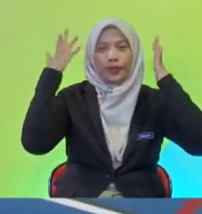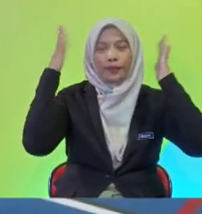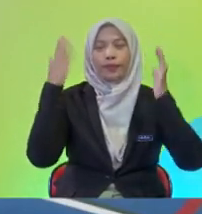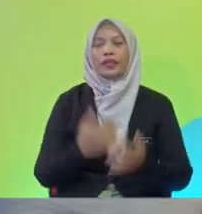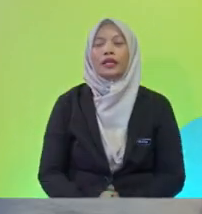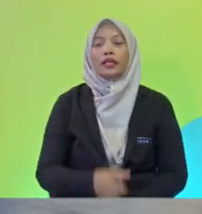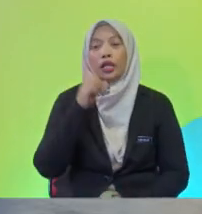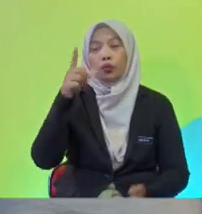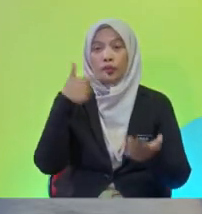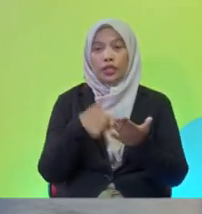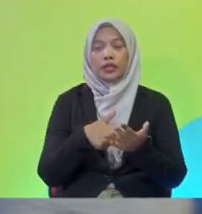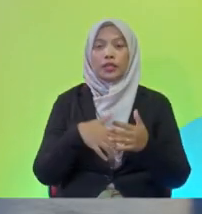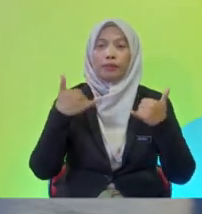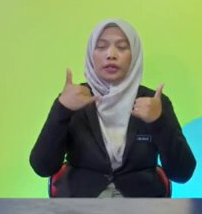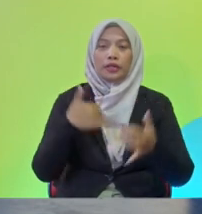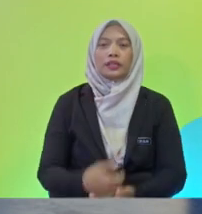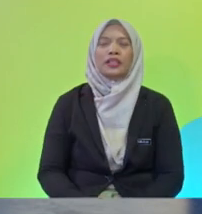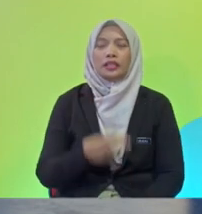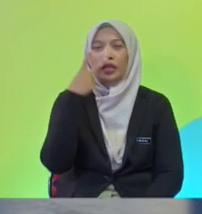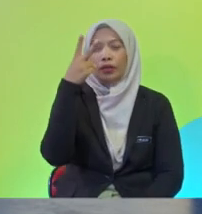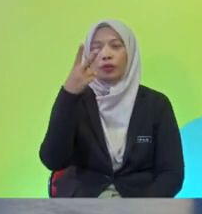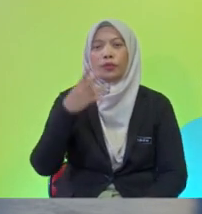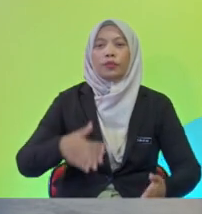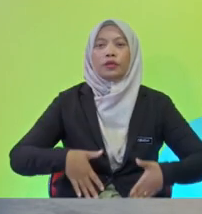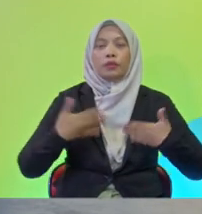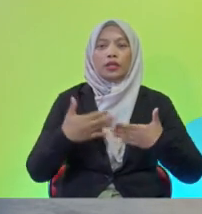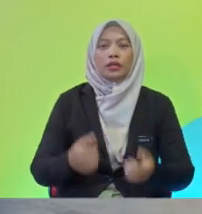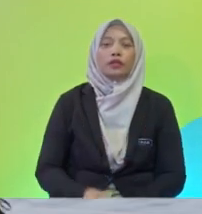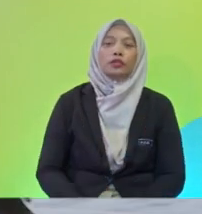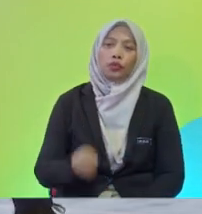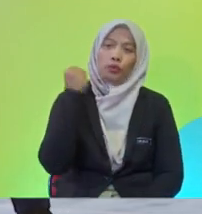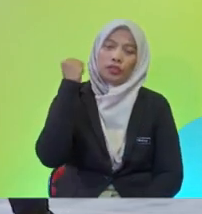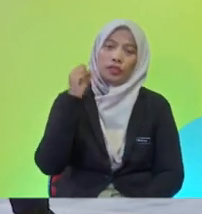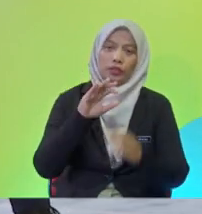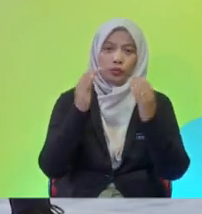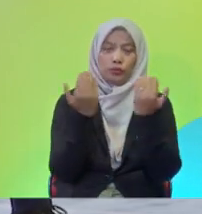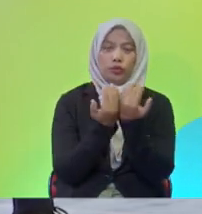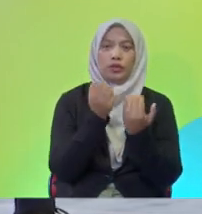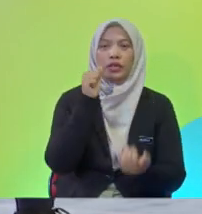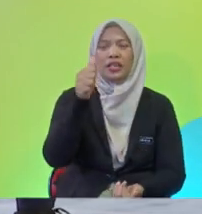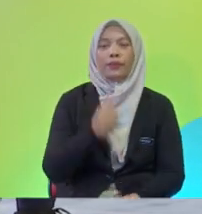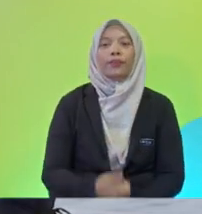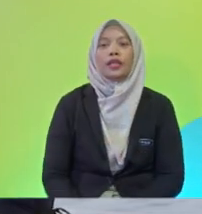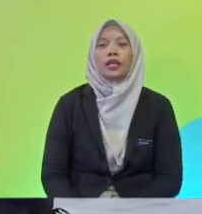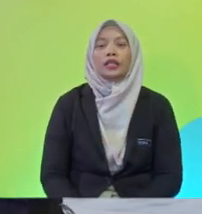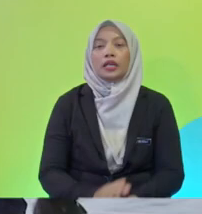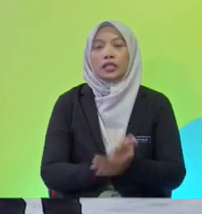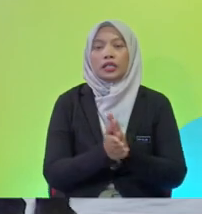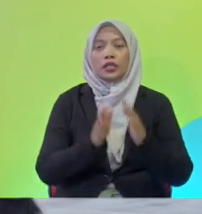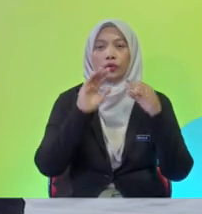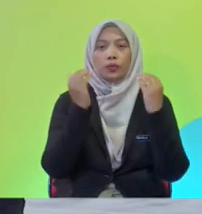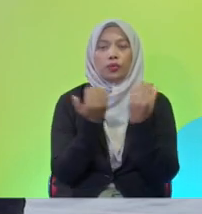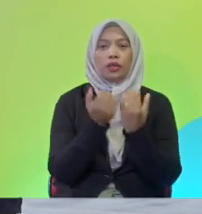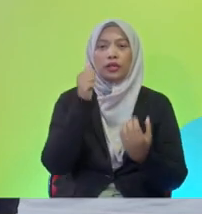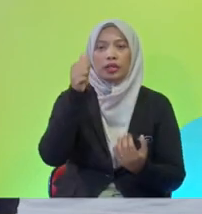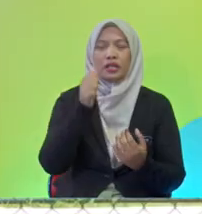Satu lagi permainan, kita nak tengok macam mana kekuatan kumpulan A ni. Dah dua kali kalah. Jadi kumpulan A,